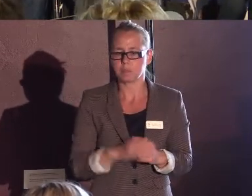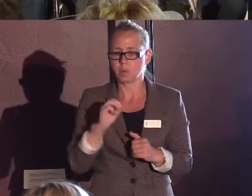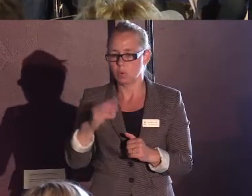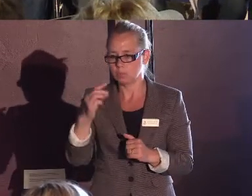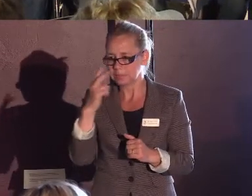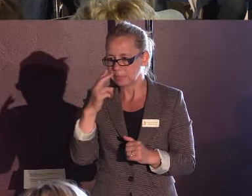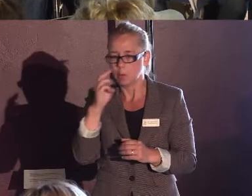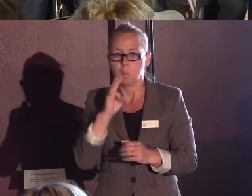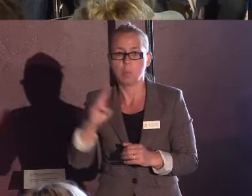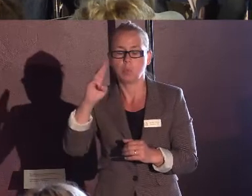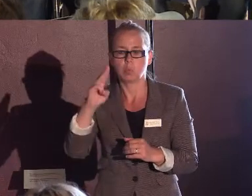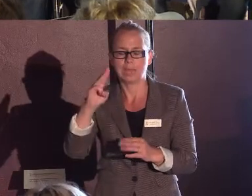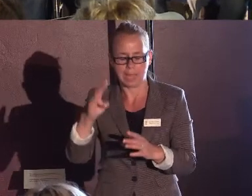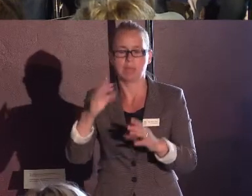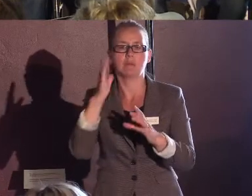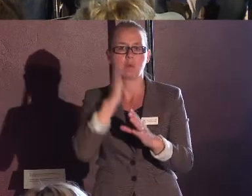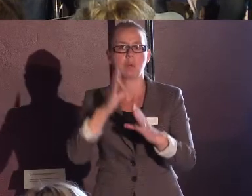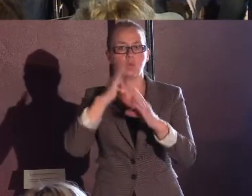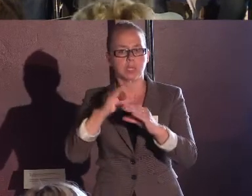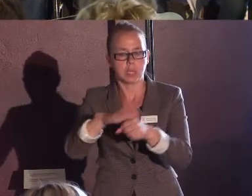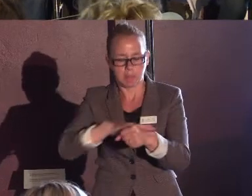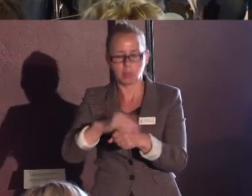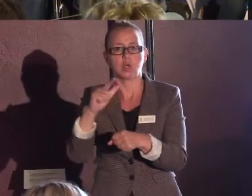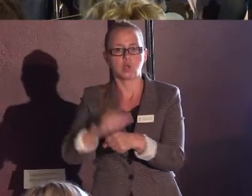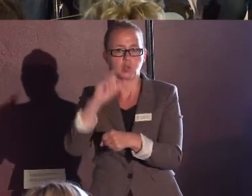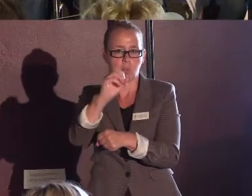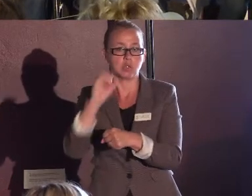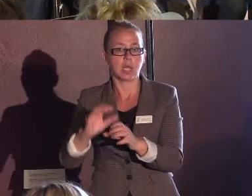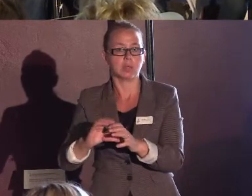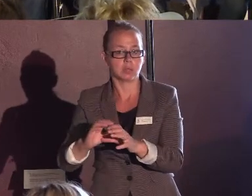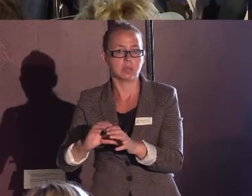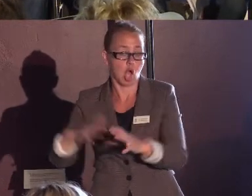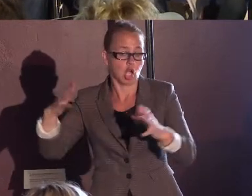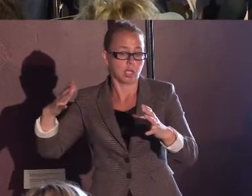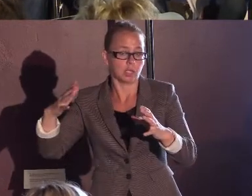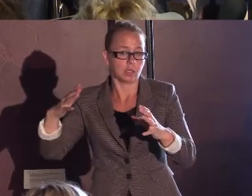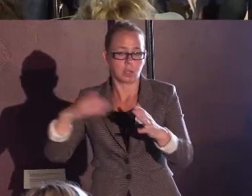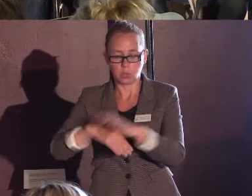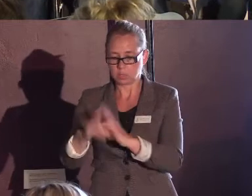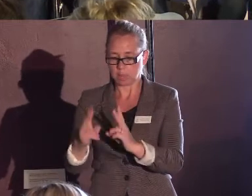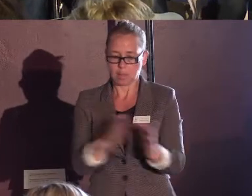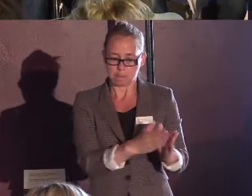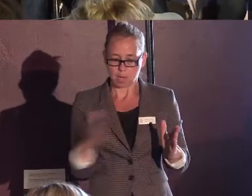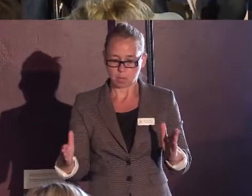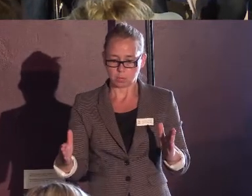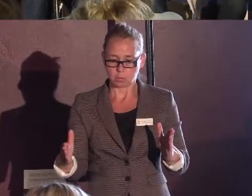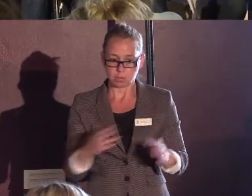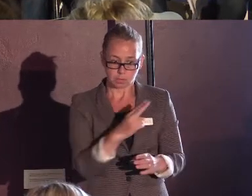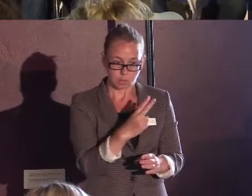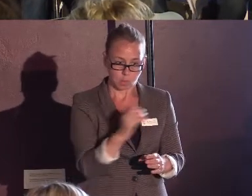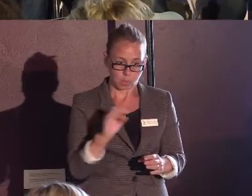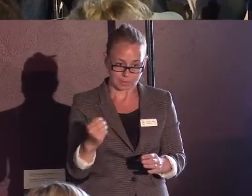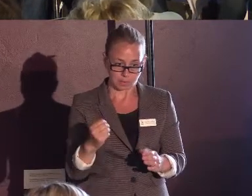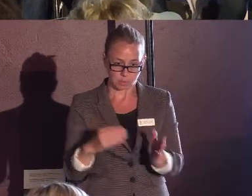på modebranschen, musikbranschen har det varit en 17% ökning under samma period. Mellan 2009